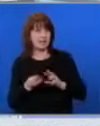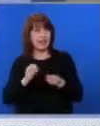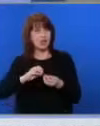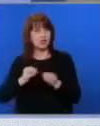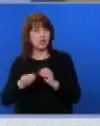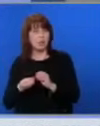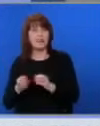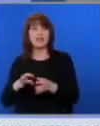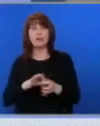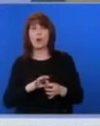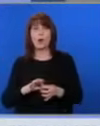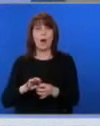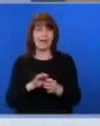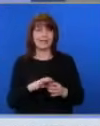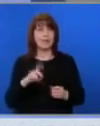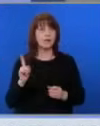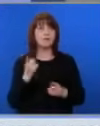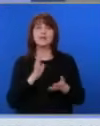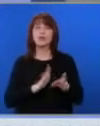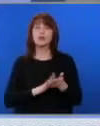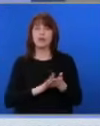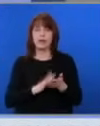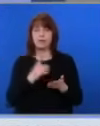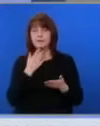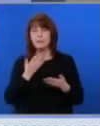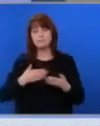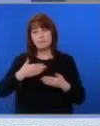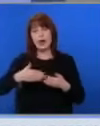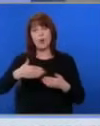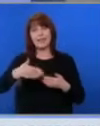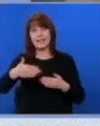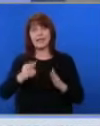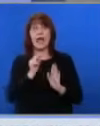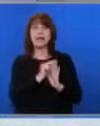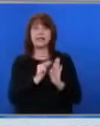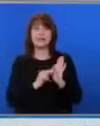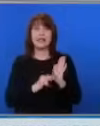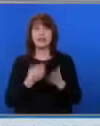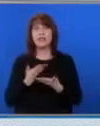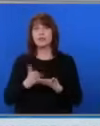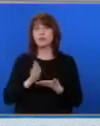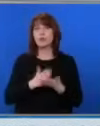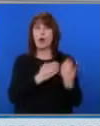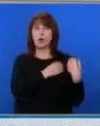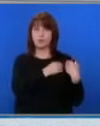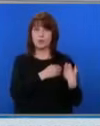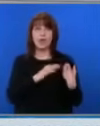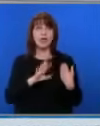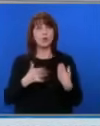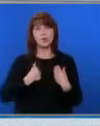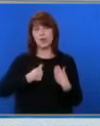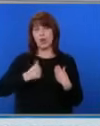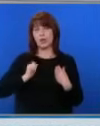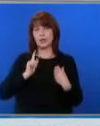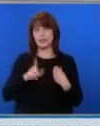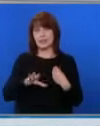в коалиция. И така, в първия документ са очертани приоритетите, задачите, споделената отговорност, както и кои органи трябва да